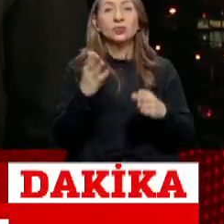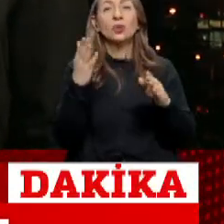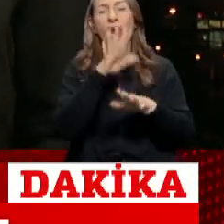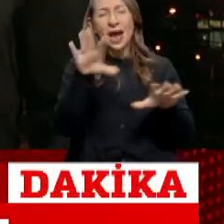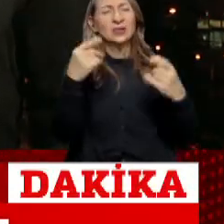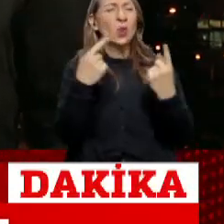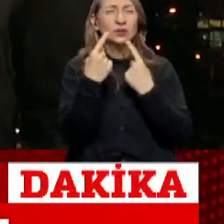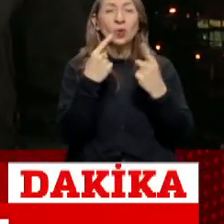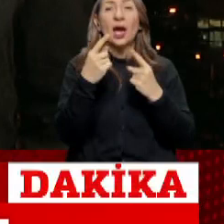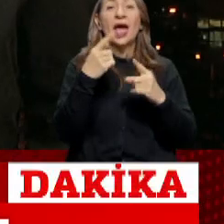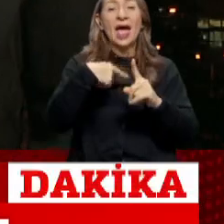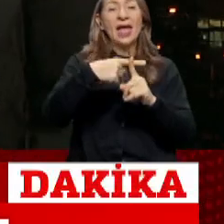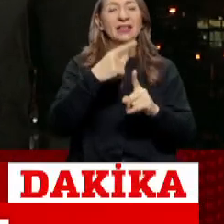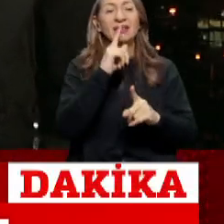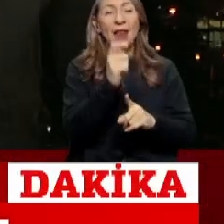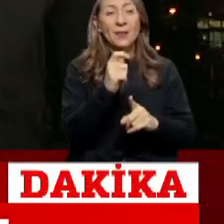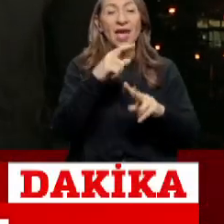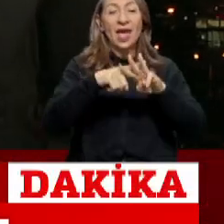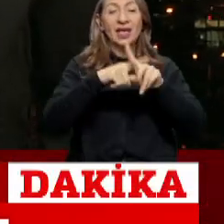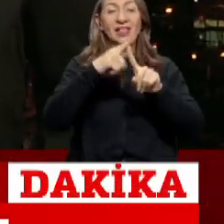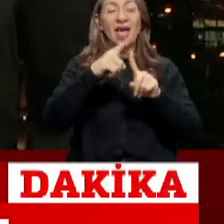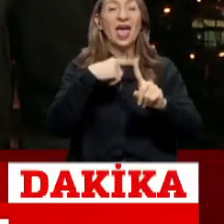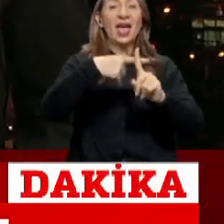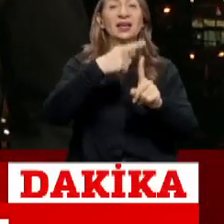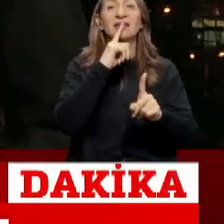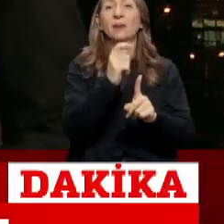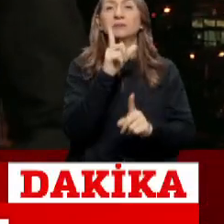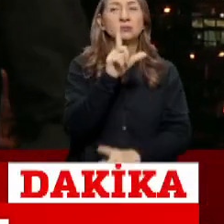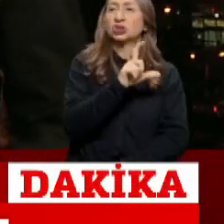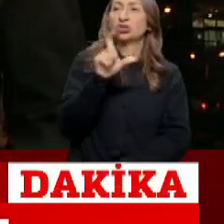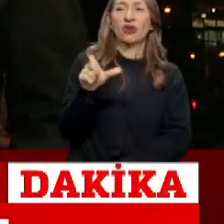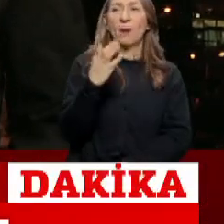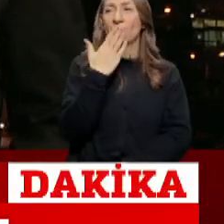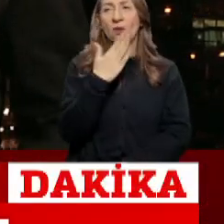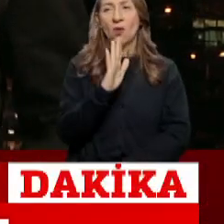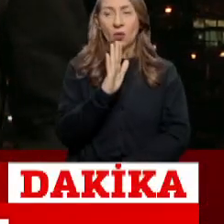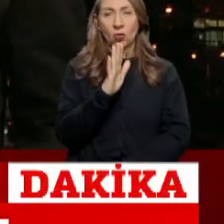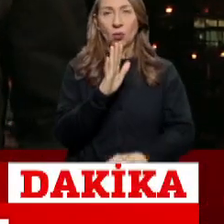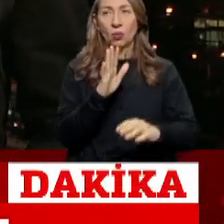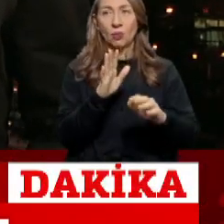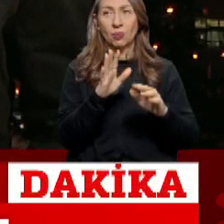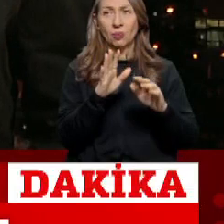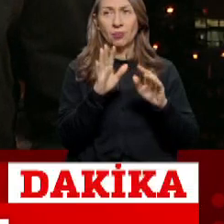Çünkü yani ek talepler, EYT'lilerin ek taleplerine hiçbir şey olmadı.